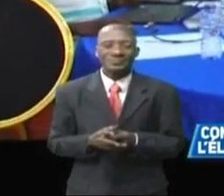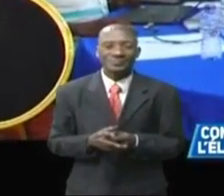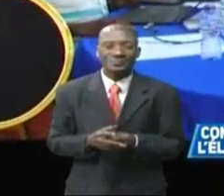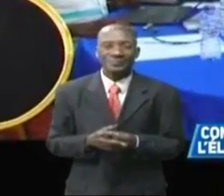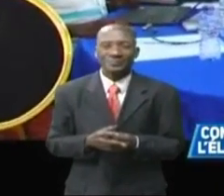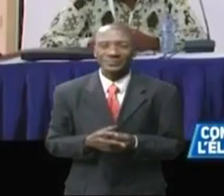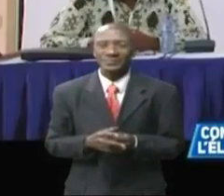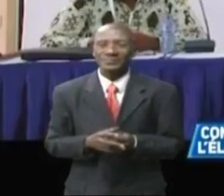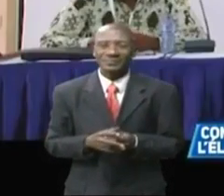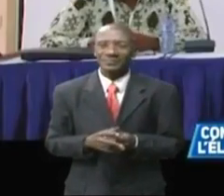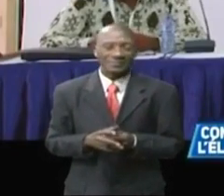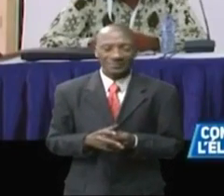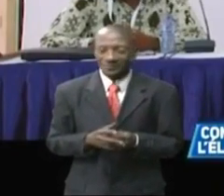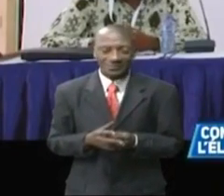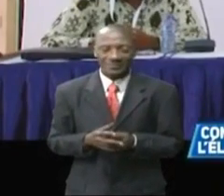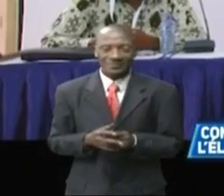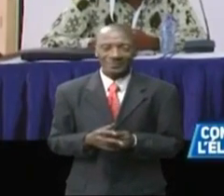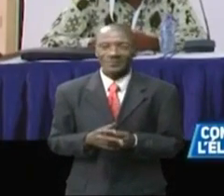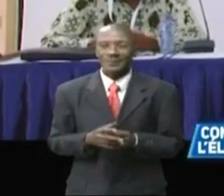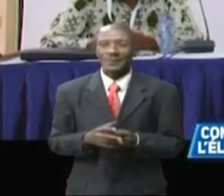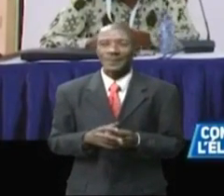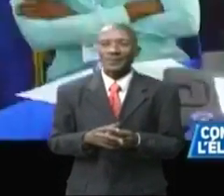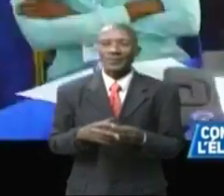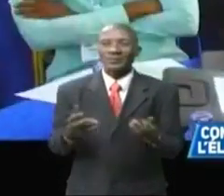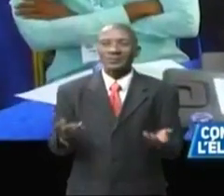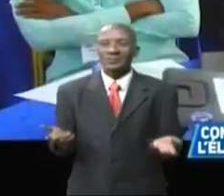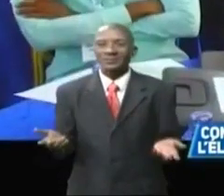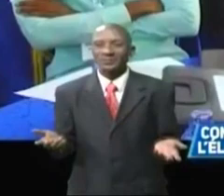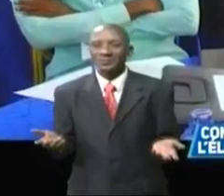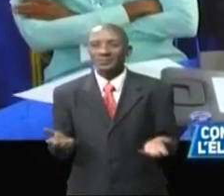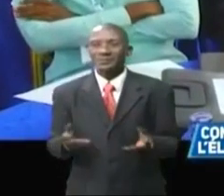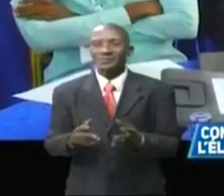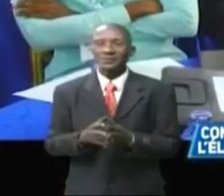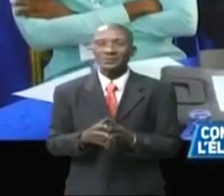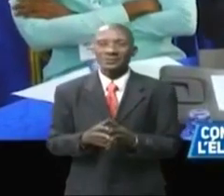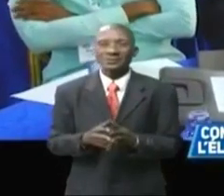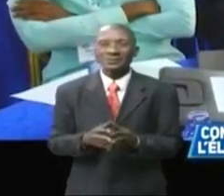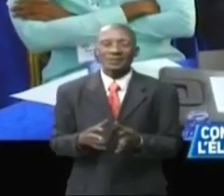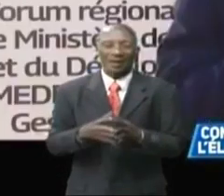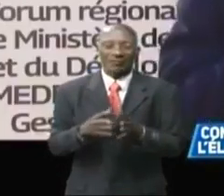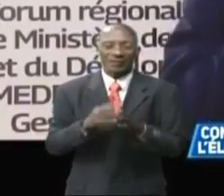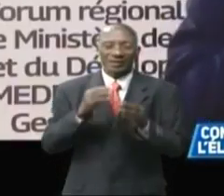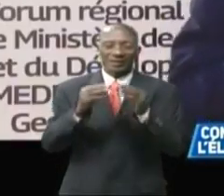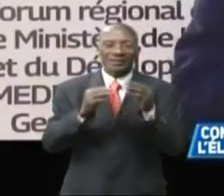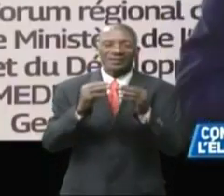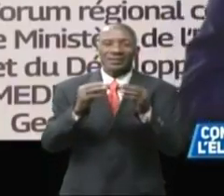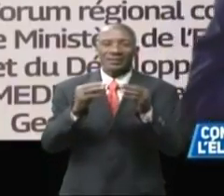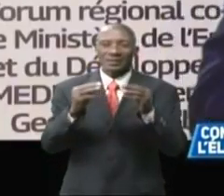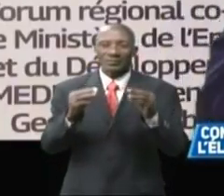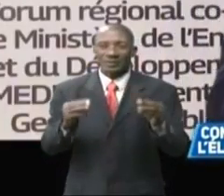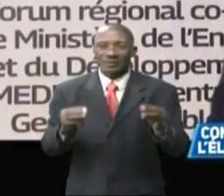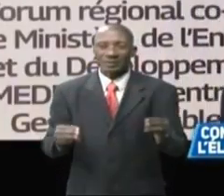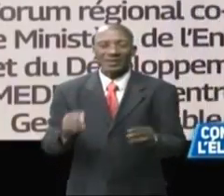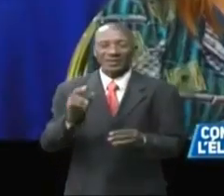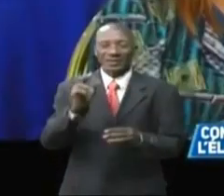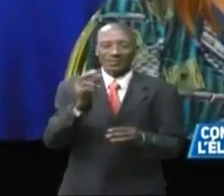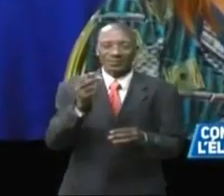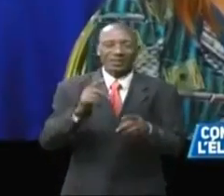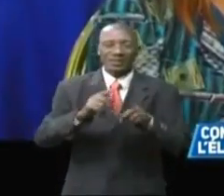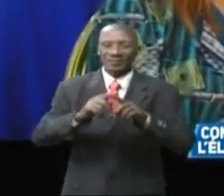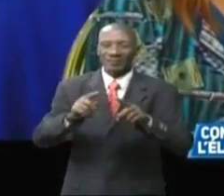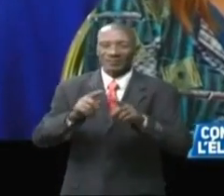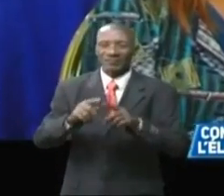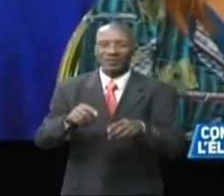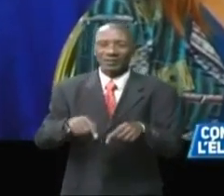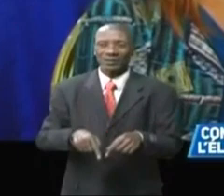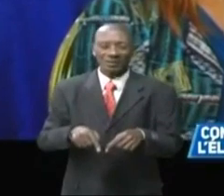du bassin du Congo, dont le Gabon, le Cameroun, la République du Congo ainsi que la République démocratique du Congo, vont échanger sur la